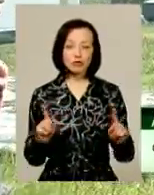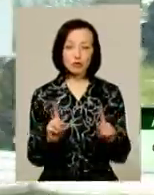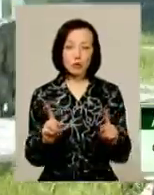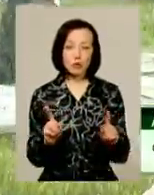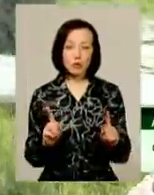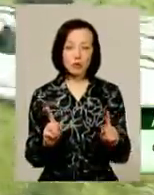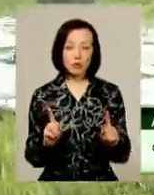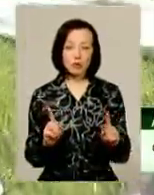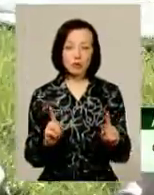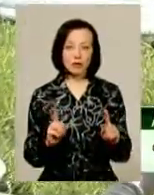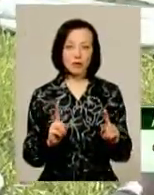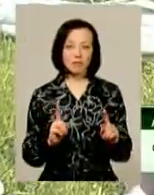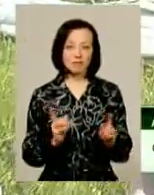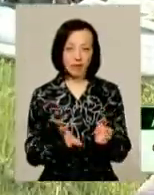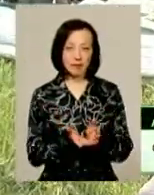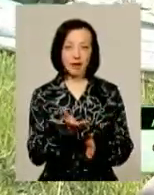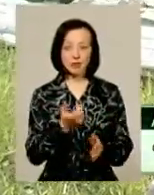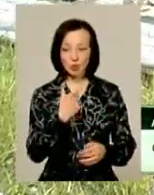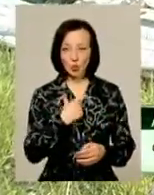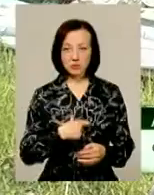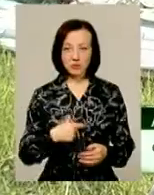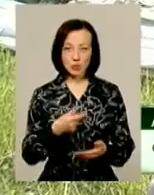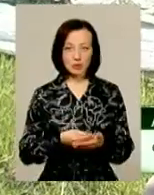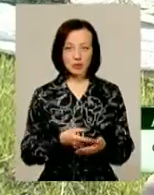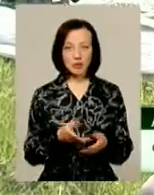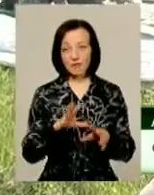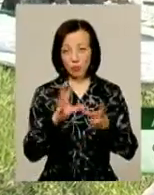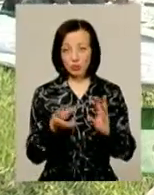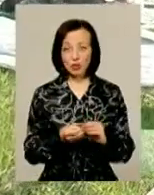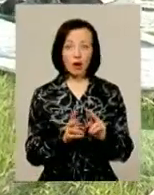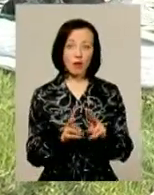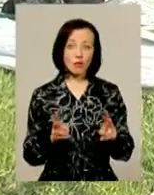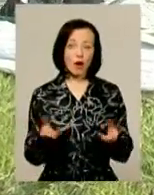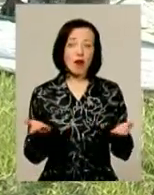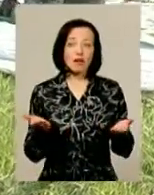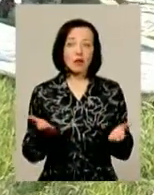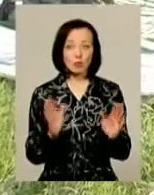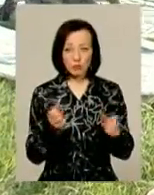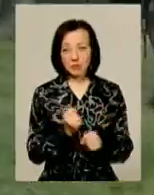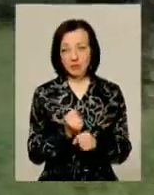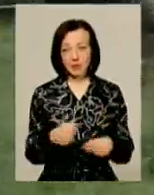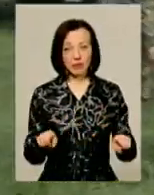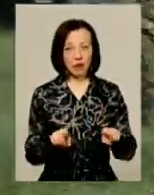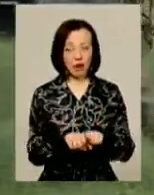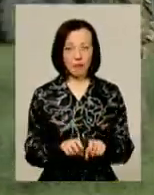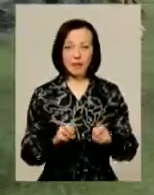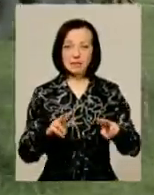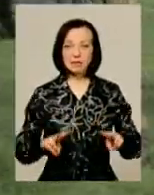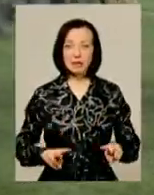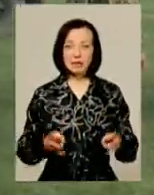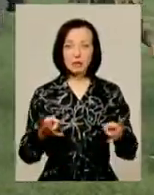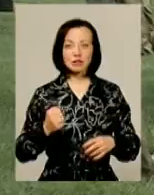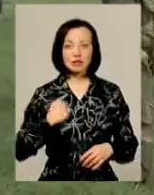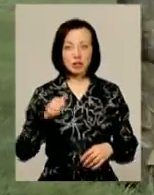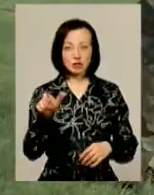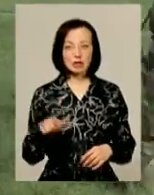так сказати, і собственну самооцінку, і взагалі. К тому ж, це все-таки, можливо, коли-небудь будемо діяти так. Спецпризначенець